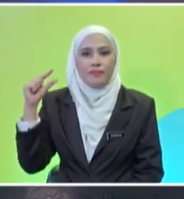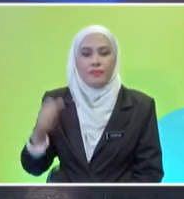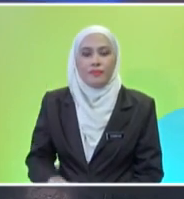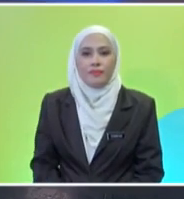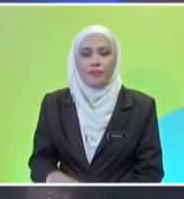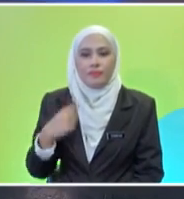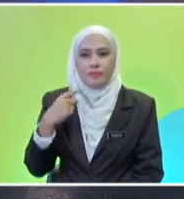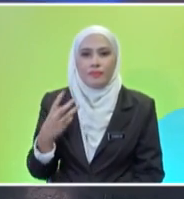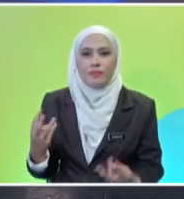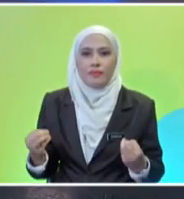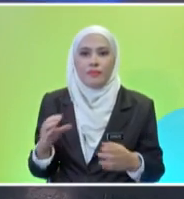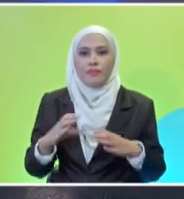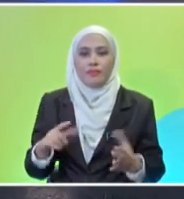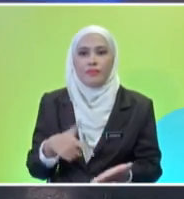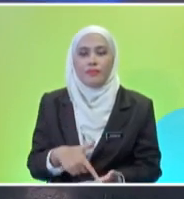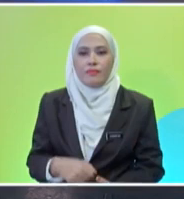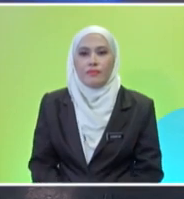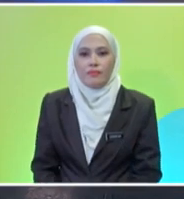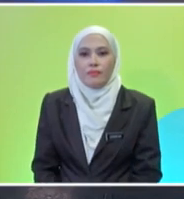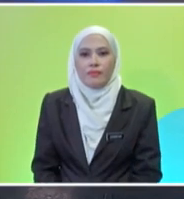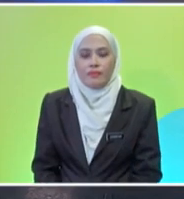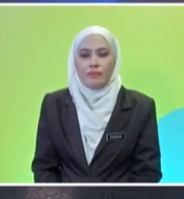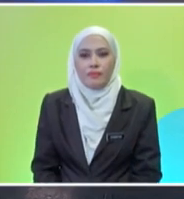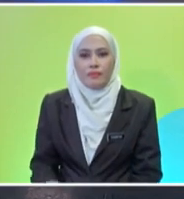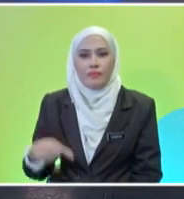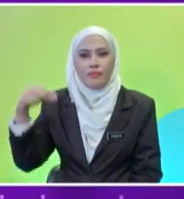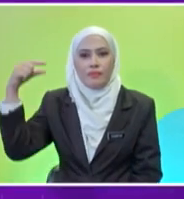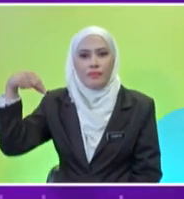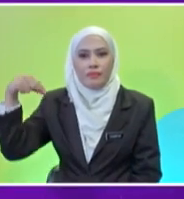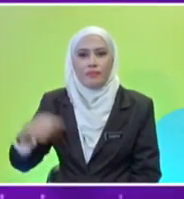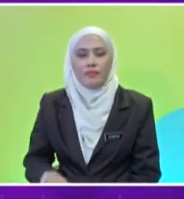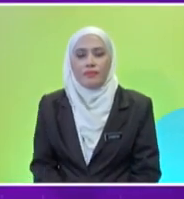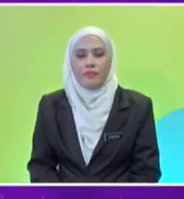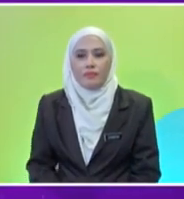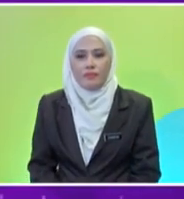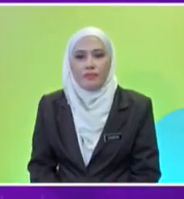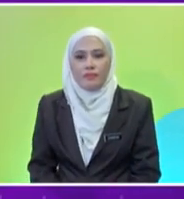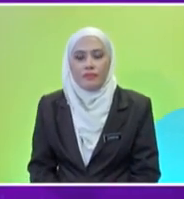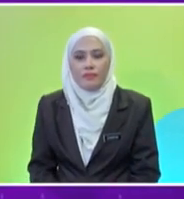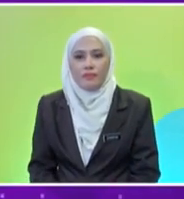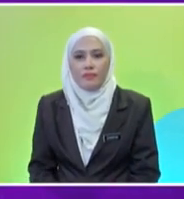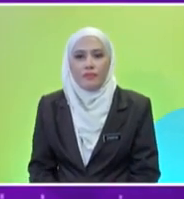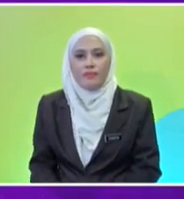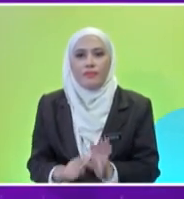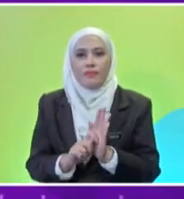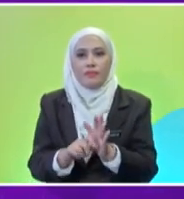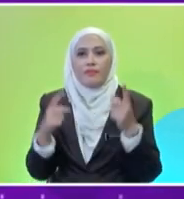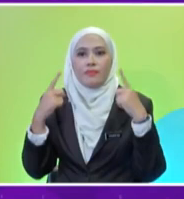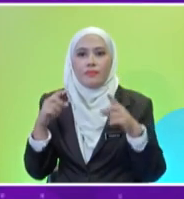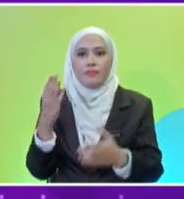pertama nih Coba ah ye kisah terus saya kisah Tunjukkan jawaban kamu